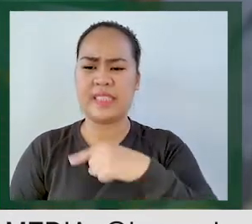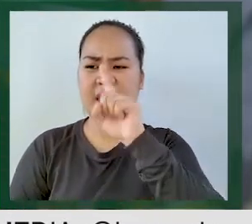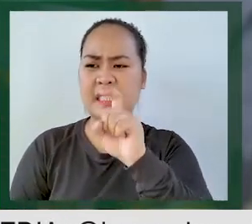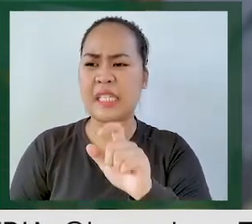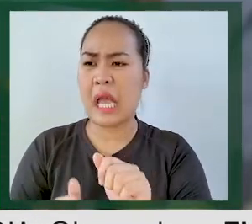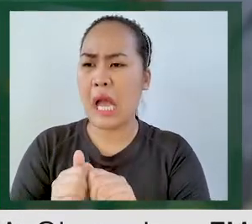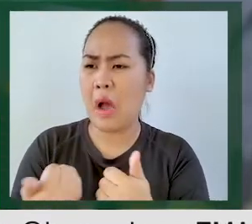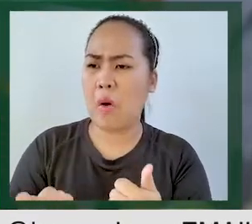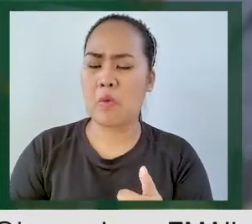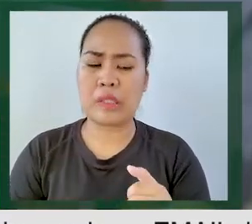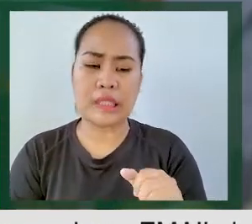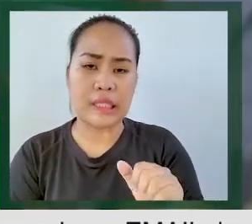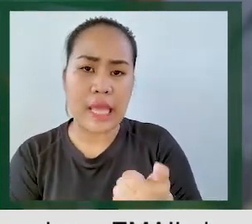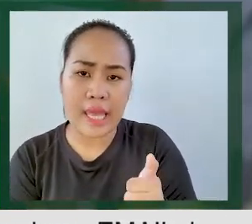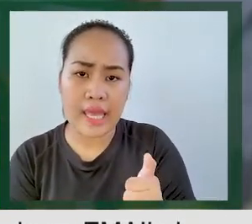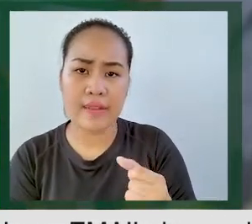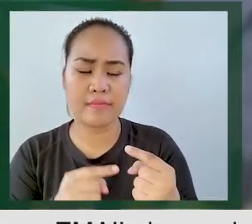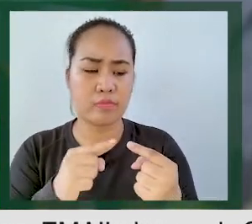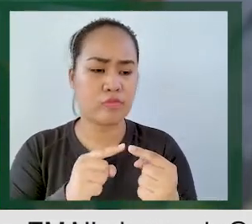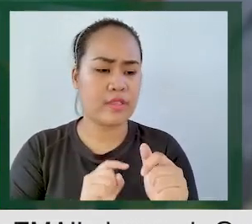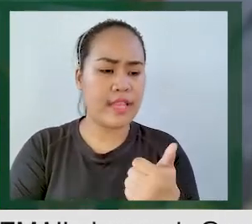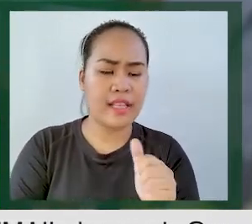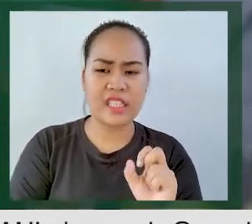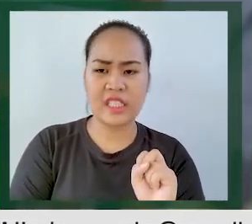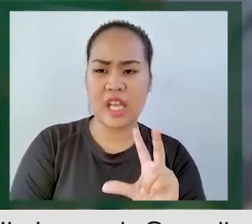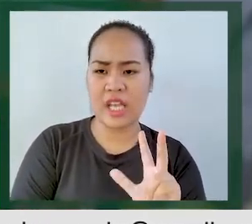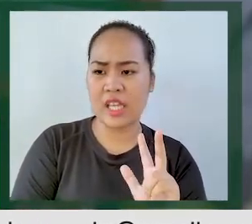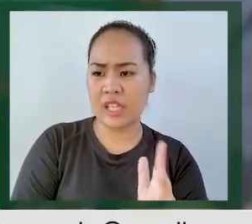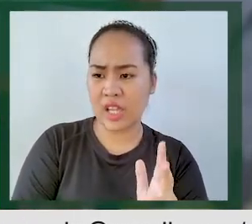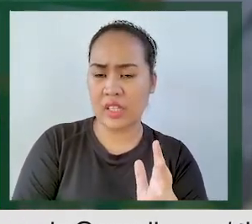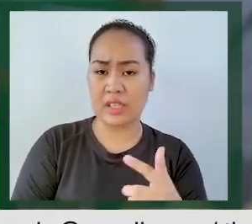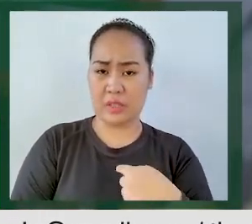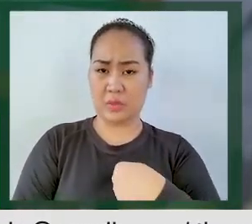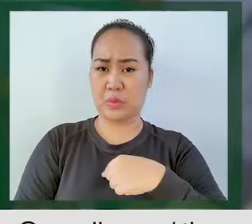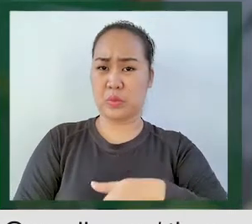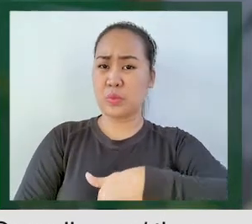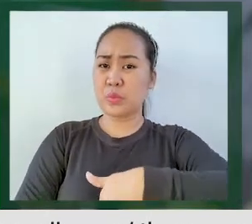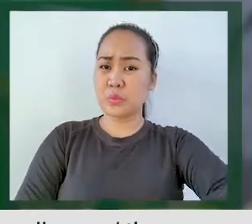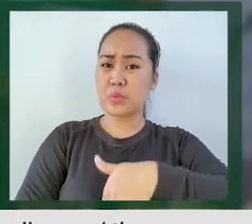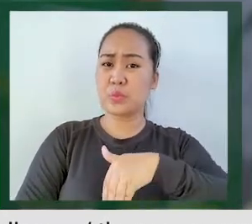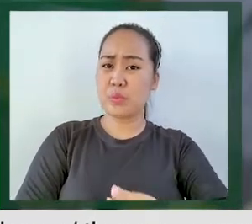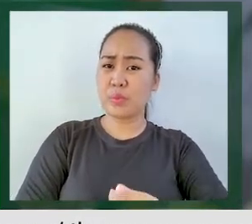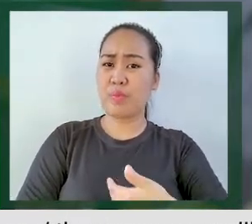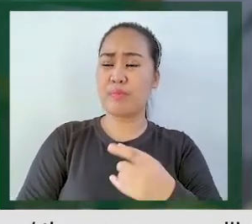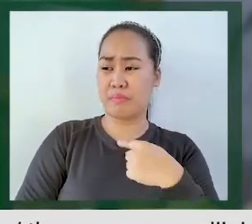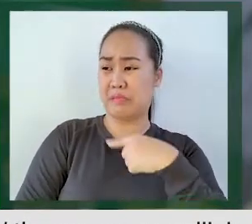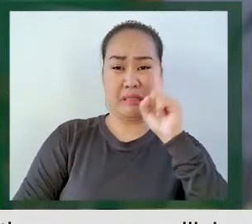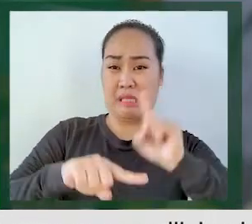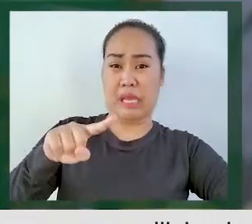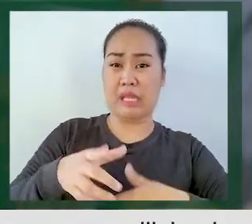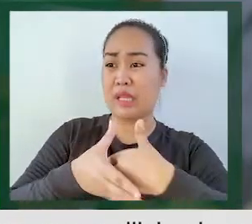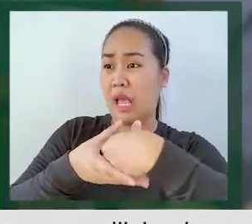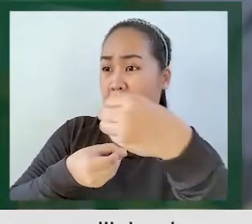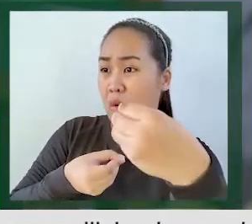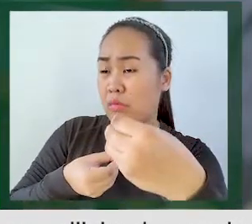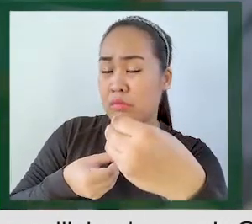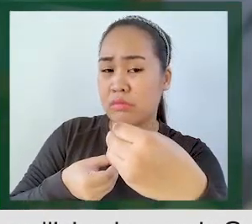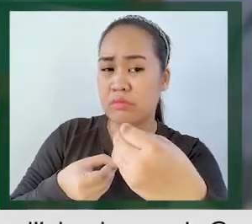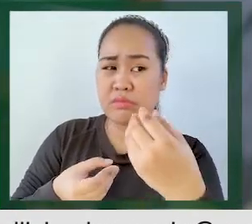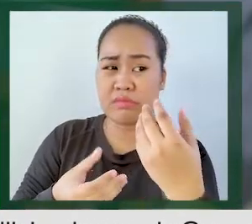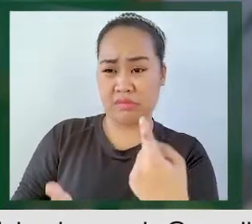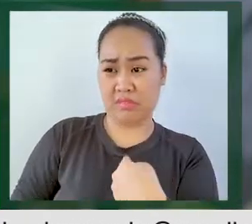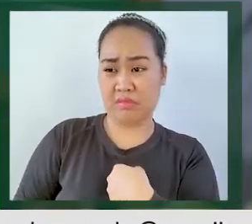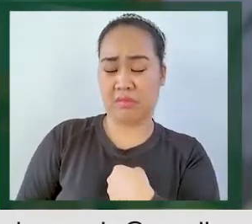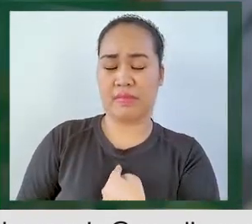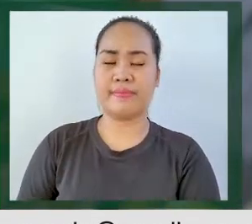gabi, nagutom ako, di ba? Hindi na ho ba ako pwede lumabas? Well, siguro ang aking sagot doon is, sana bili mo na